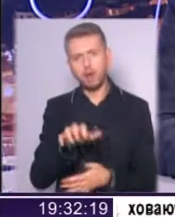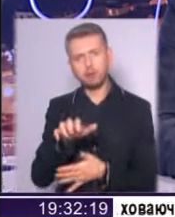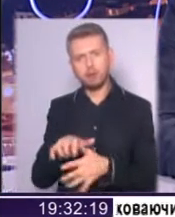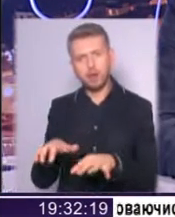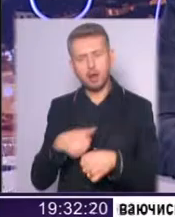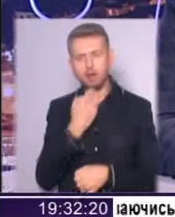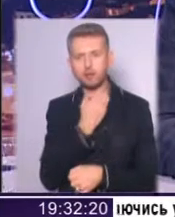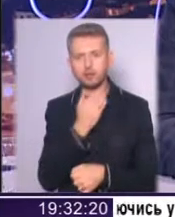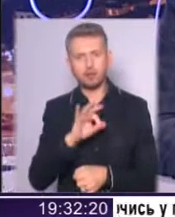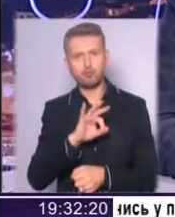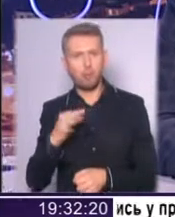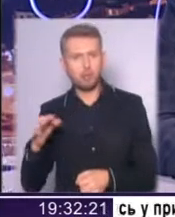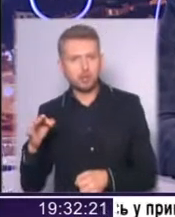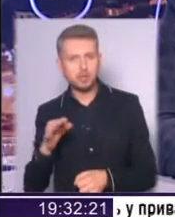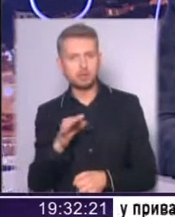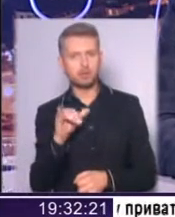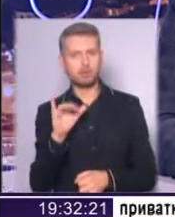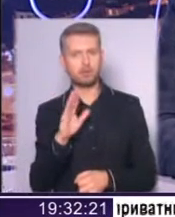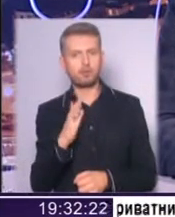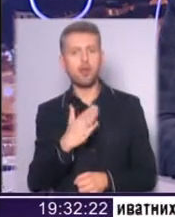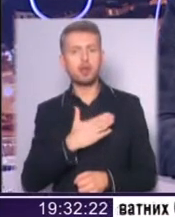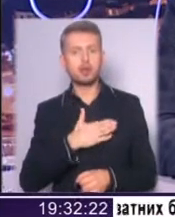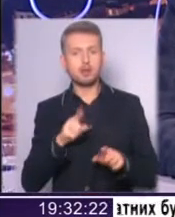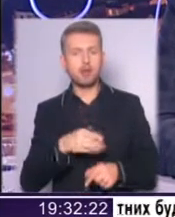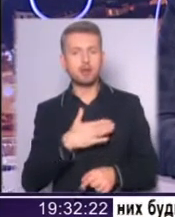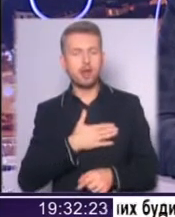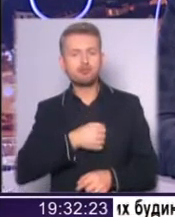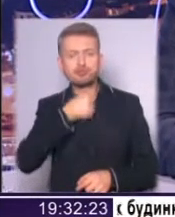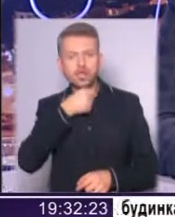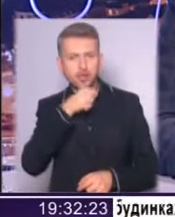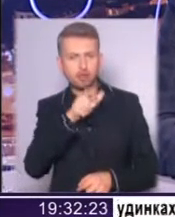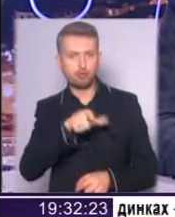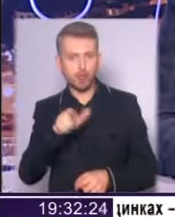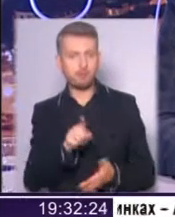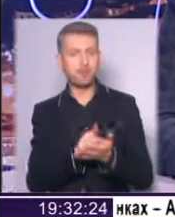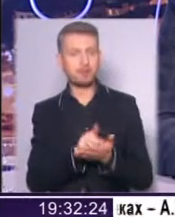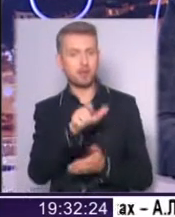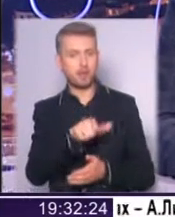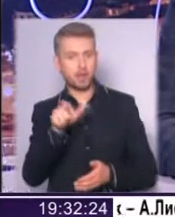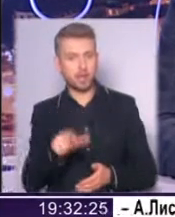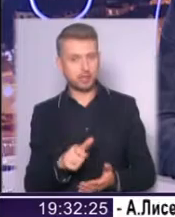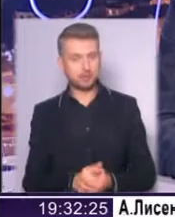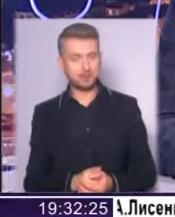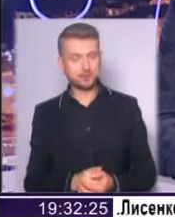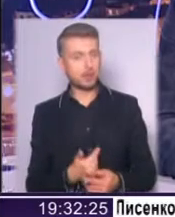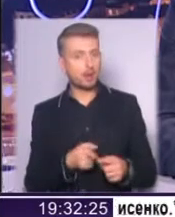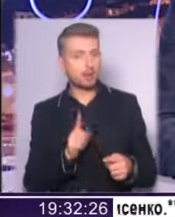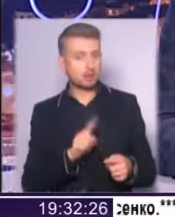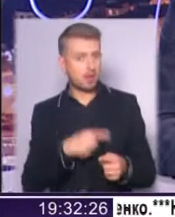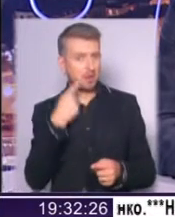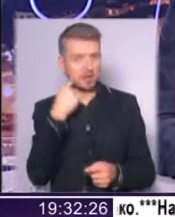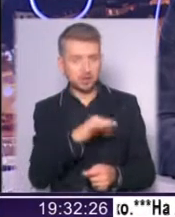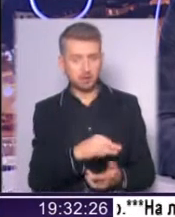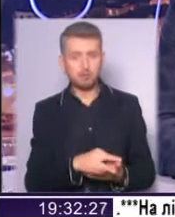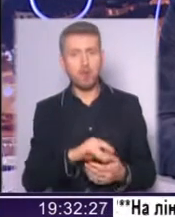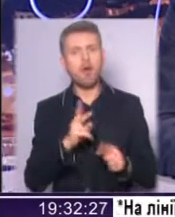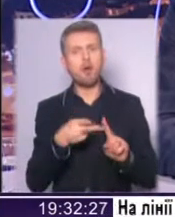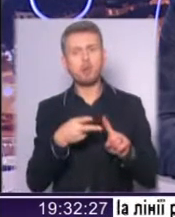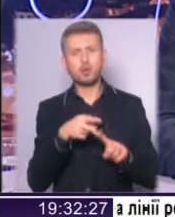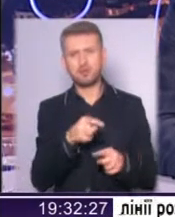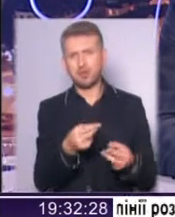щоб оподатковувати пенсіонерів. Ну, це повний маразм, я враховуючи, що, каже, гроші під ногами, в олігархів вони їх не